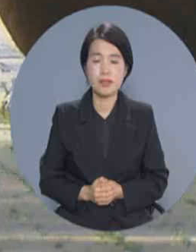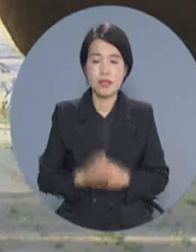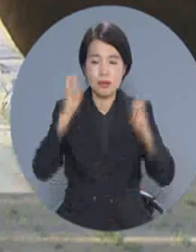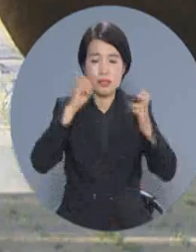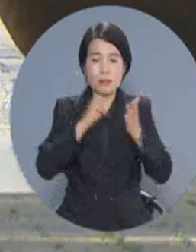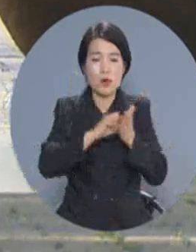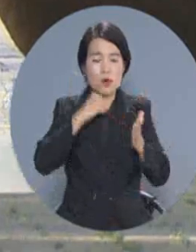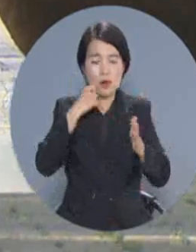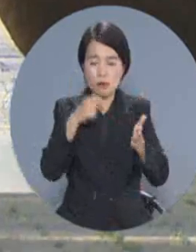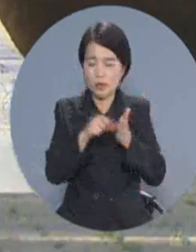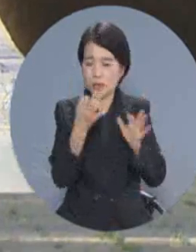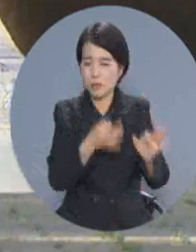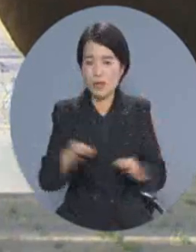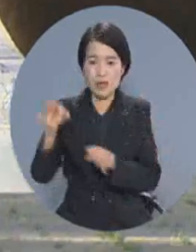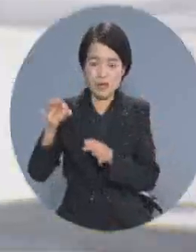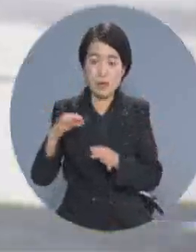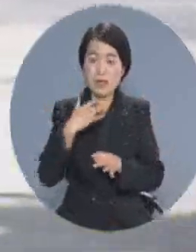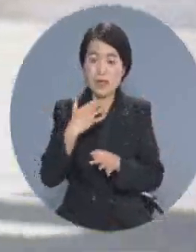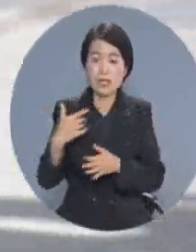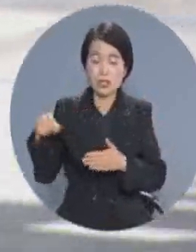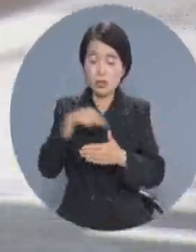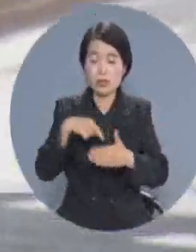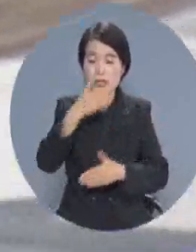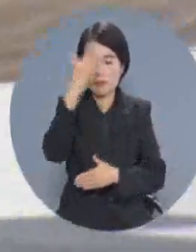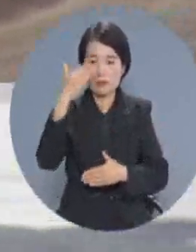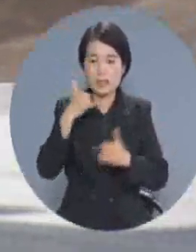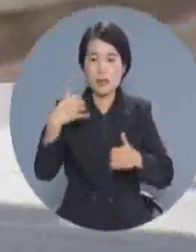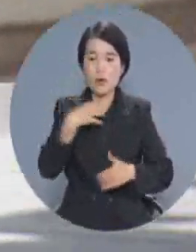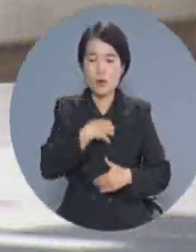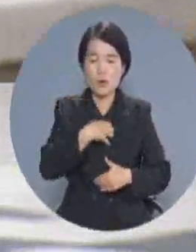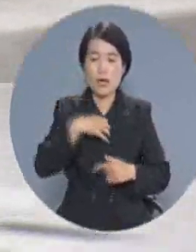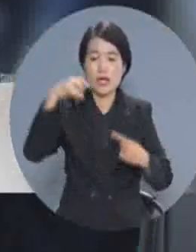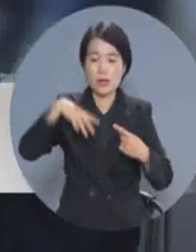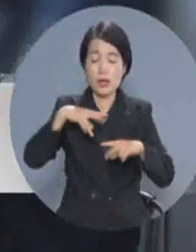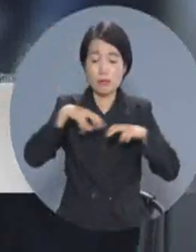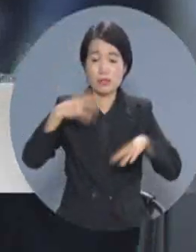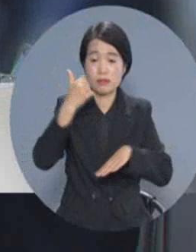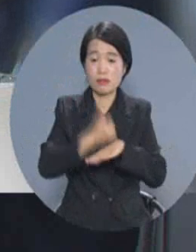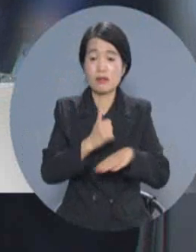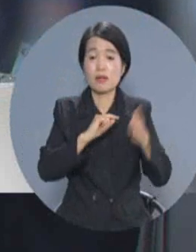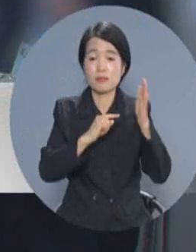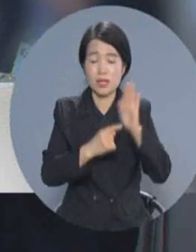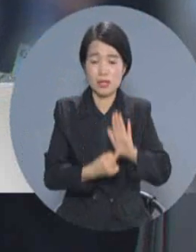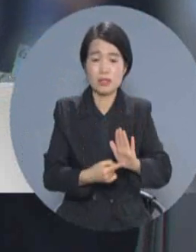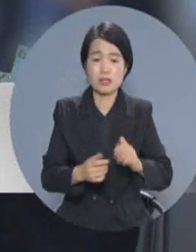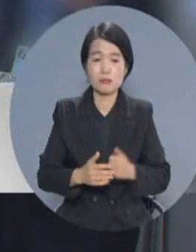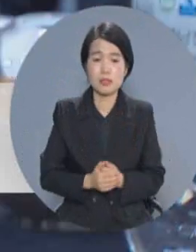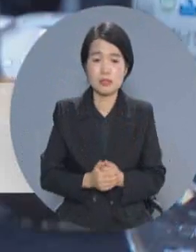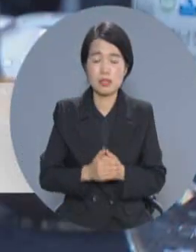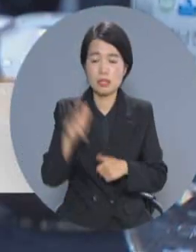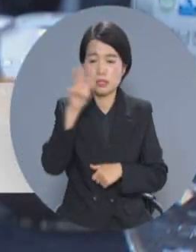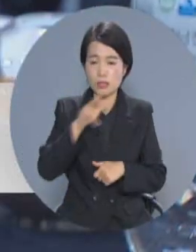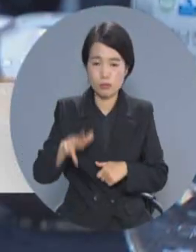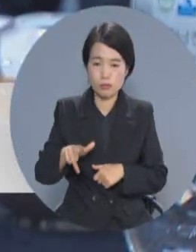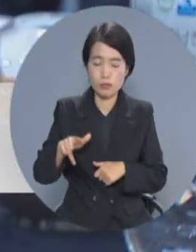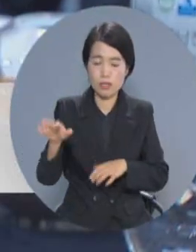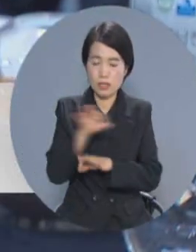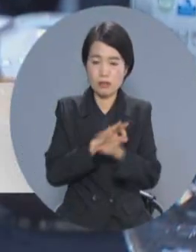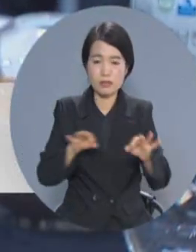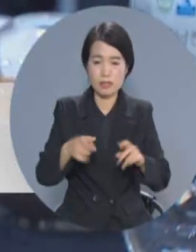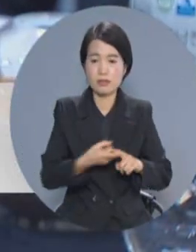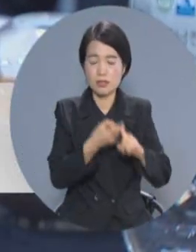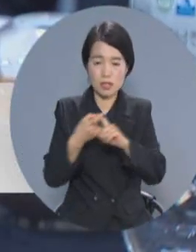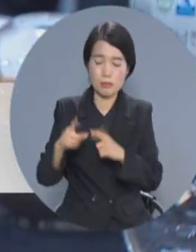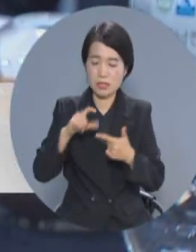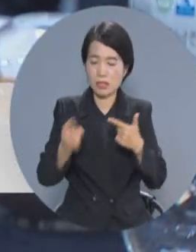난과 물가 급등으로 전 연령대 중 청년들의 고통지수가 가장 높았다는 분석 결과가 나왔습니다. 전국경제연합회는 올해